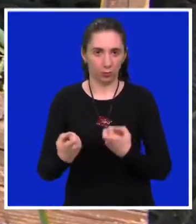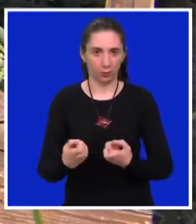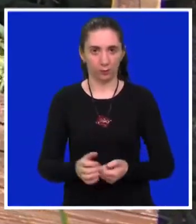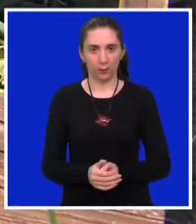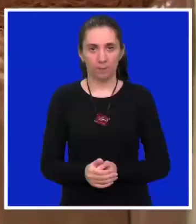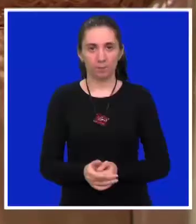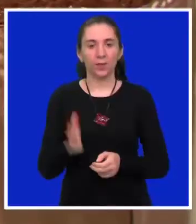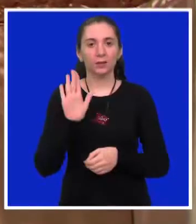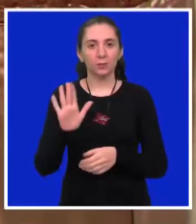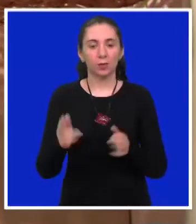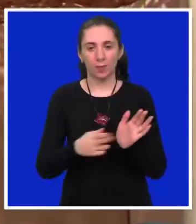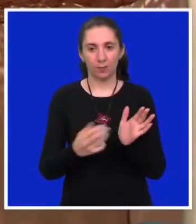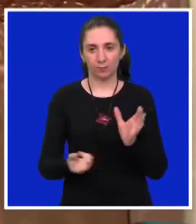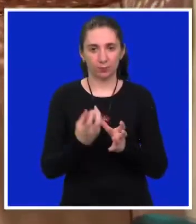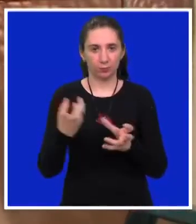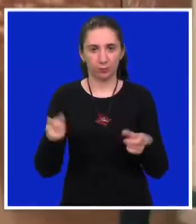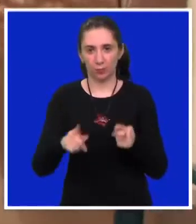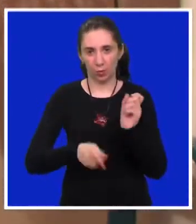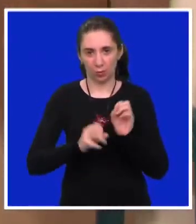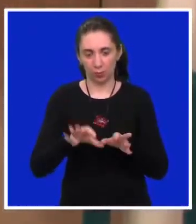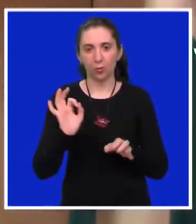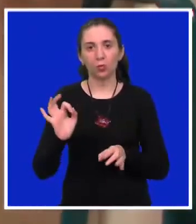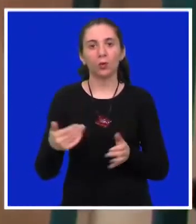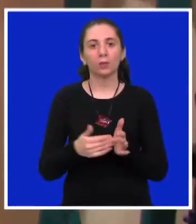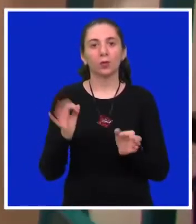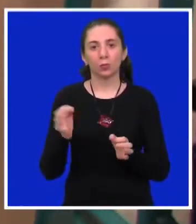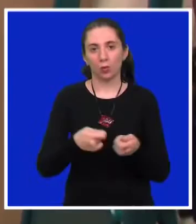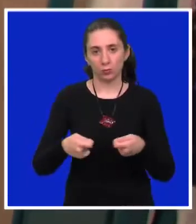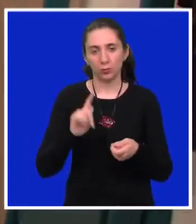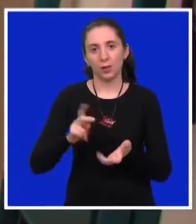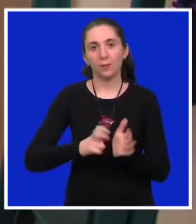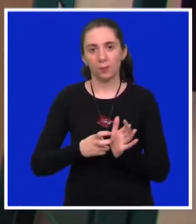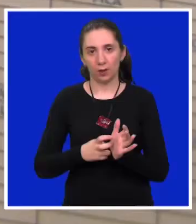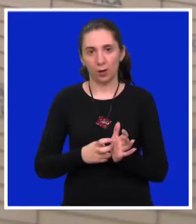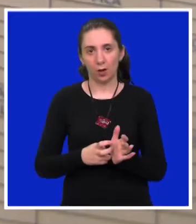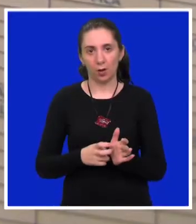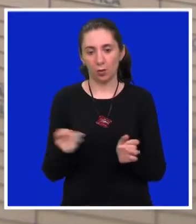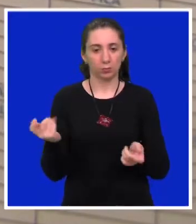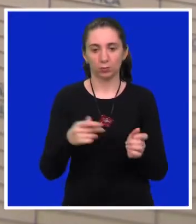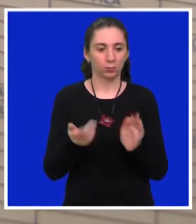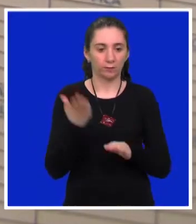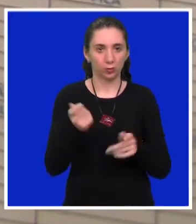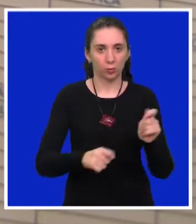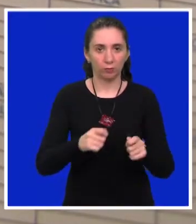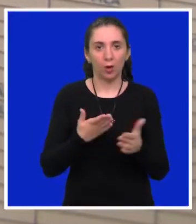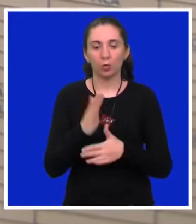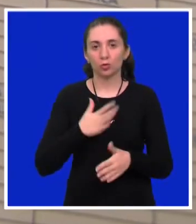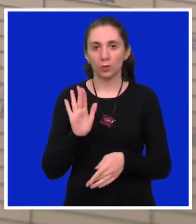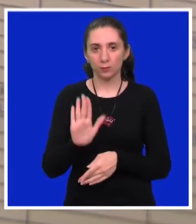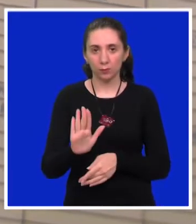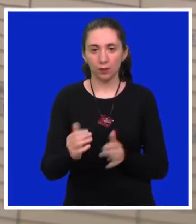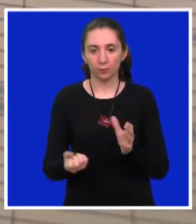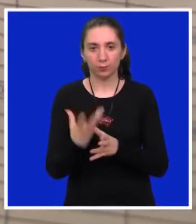predmeta. Kod sprečavanja nastanka otpada bitna je dobra organizacija i planiranje, osobito kupovine, ukoliko